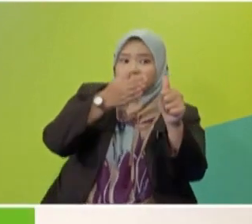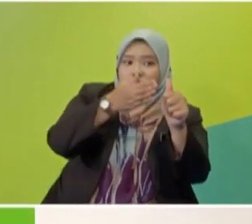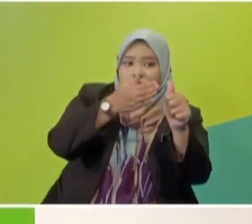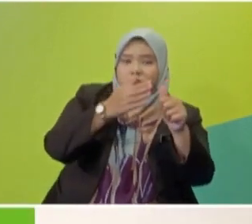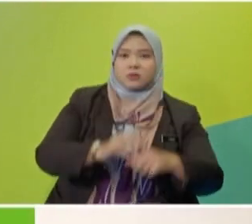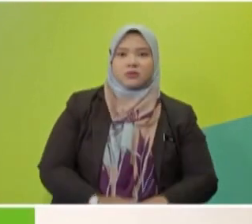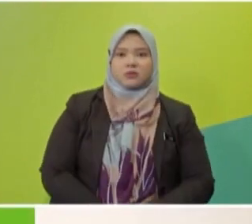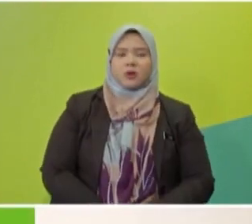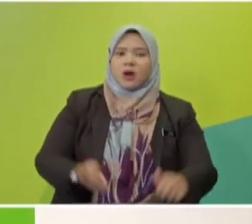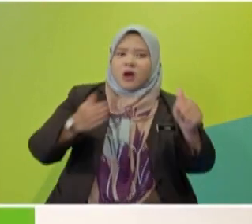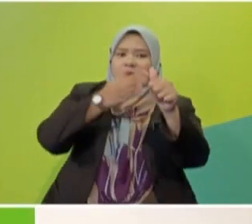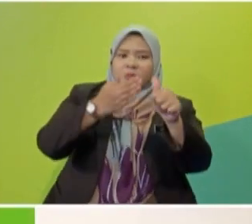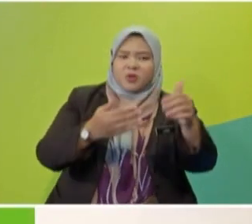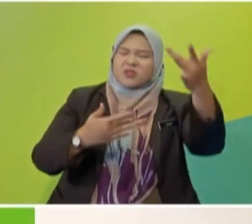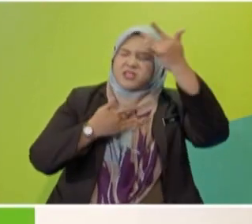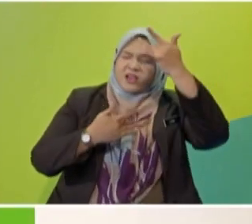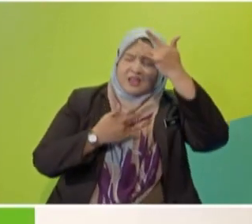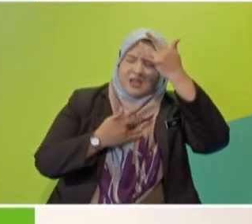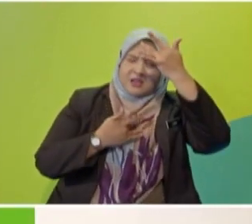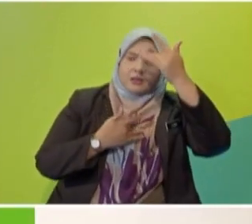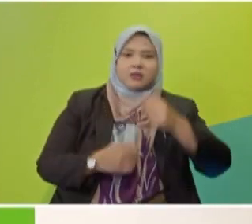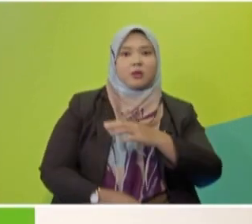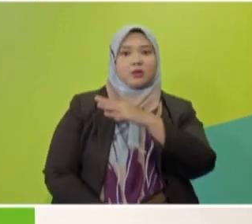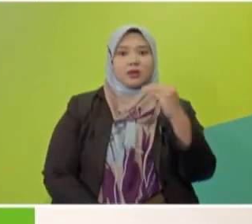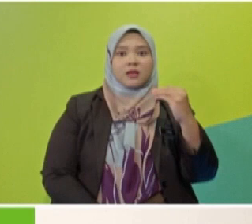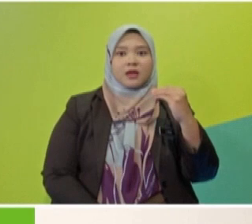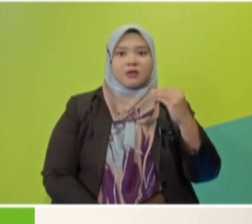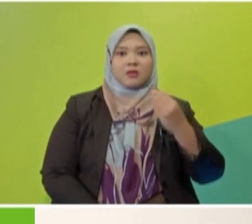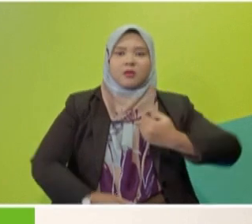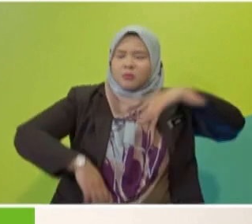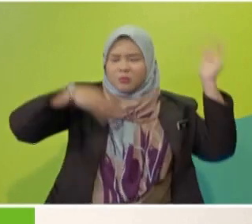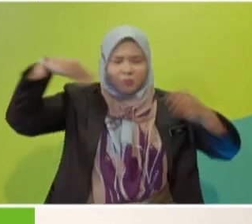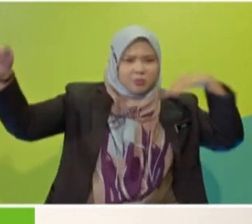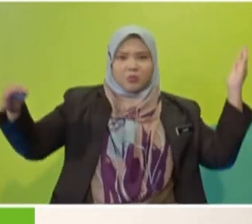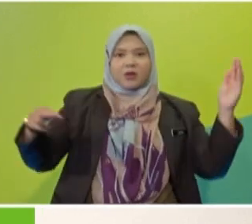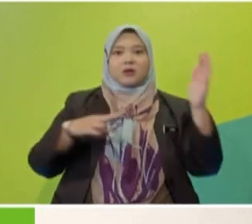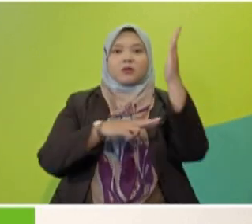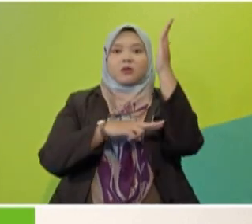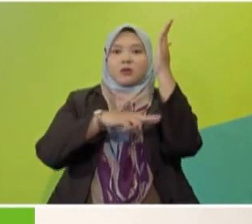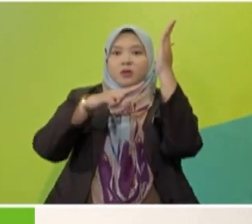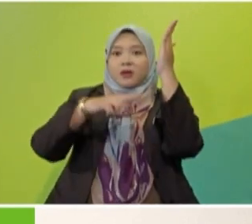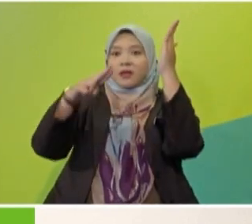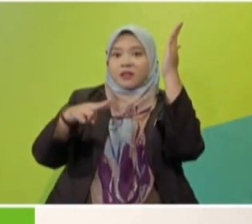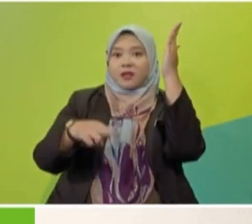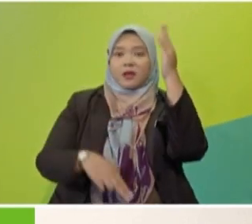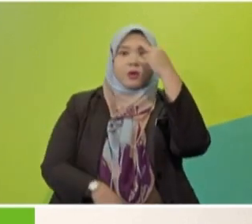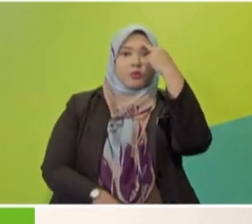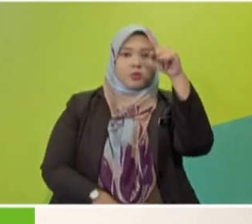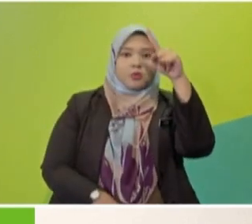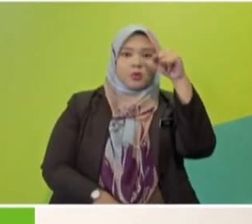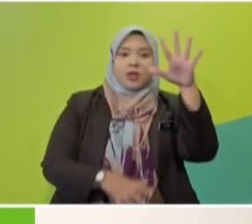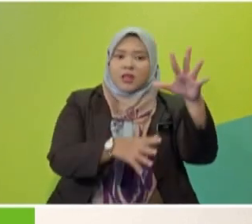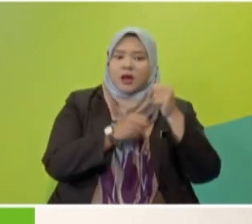Pemburu kesakitan lalu mengibaskan ranting yang digunakan untuk menangkap